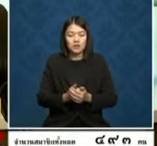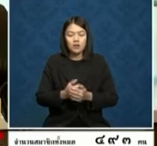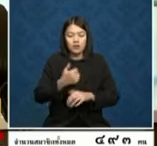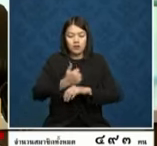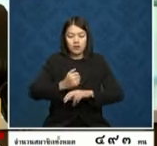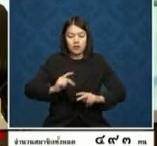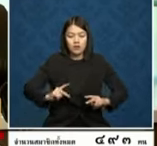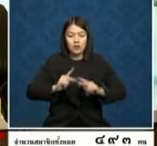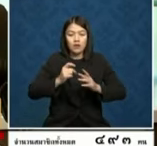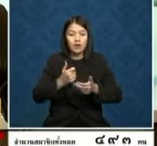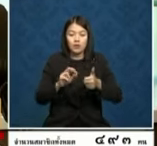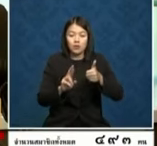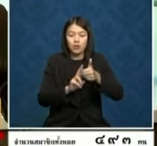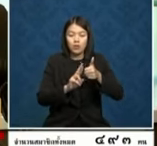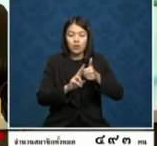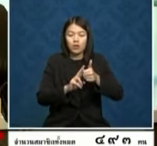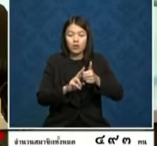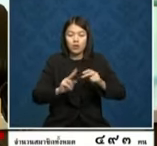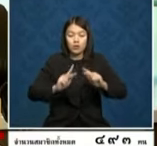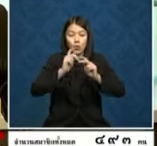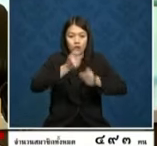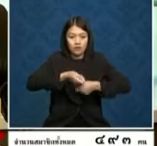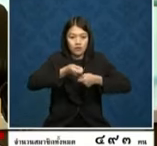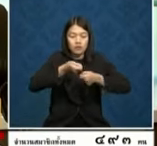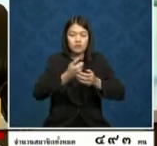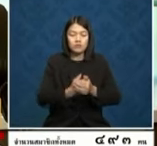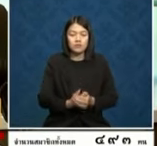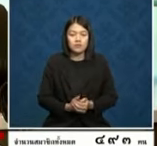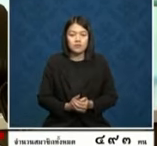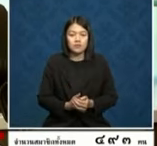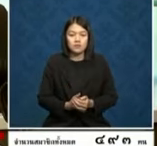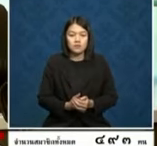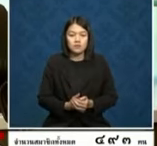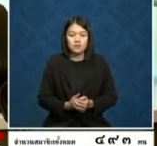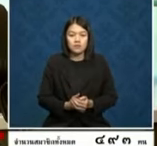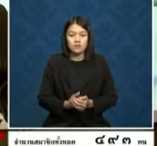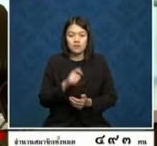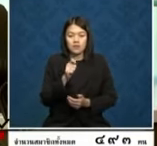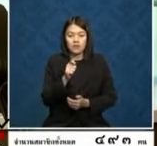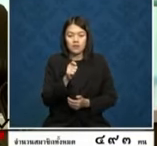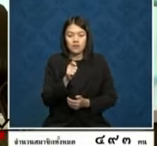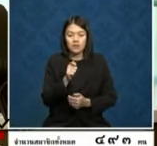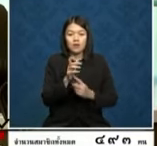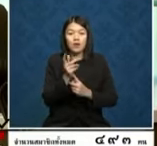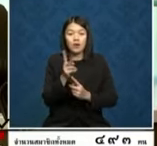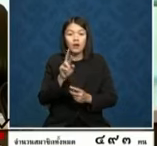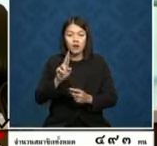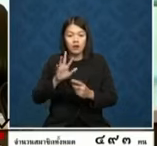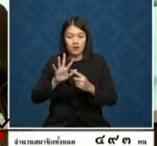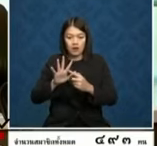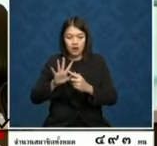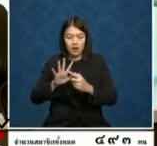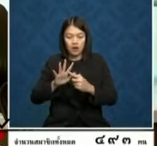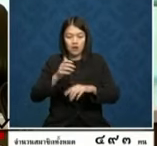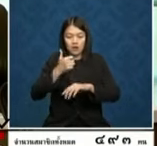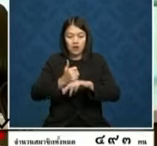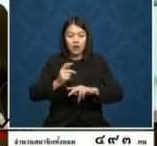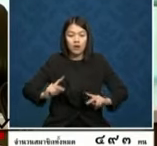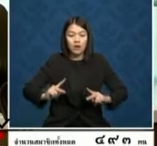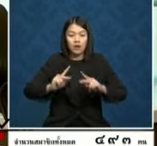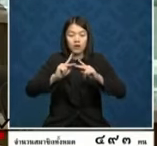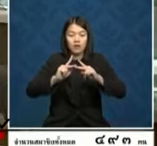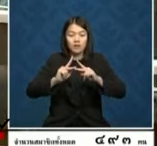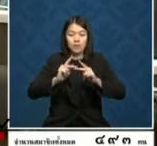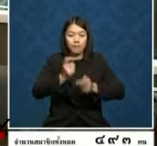รัฐมนตรีช่วยว่าการกระทรวงเกษตรและสหกรณ์นายอัครพรหมเผ่าเป็นรัฐมนตรีช่วยว่าการ